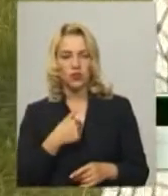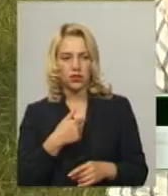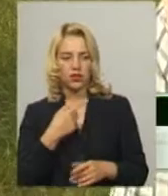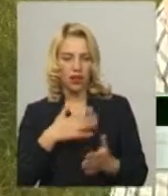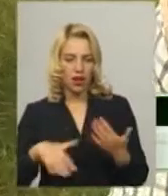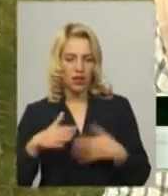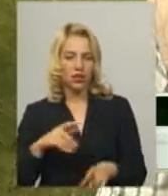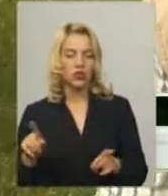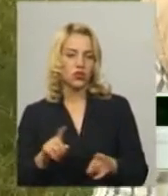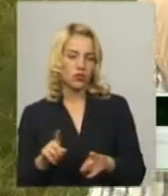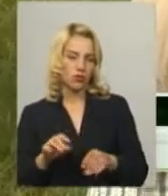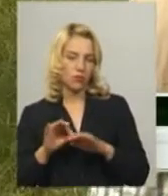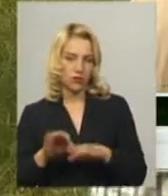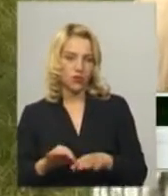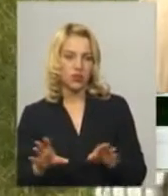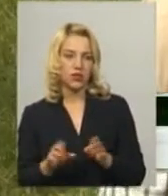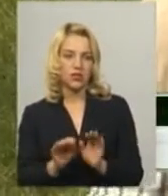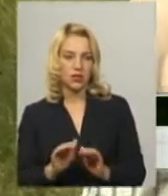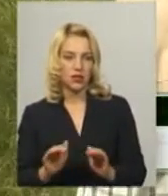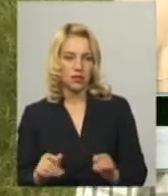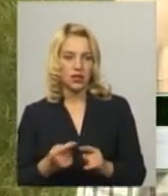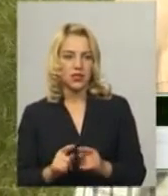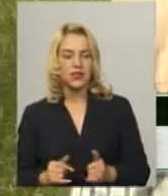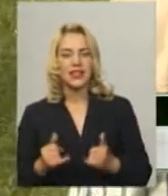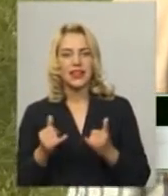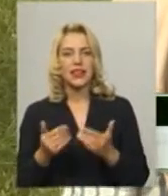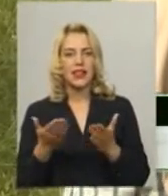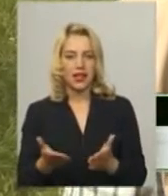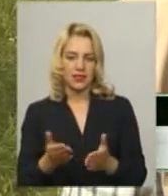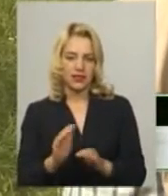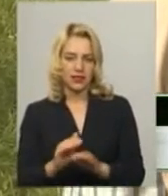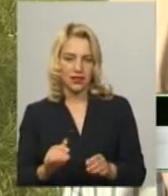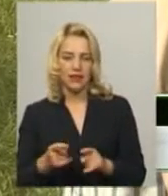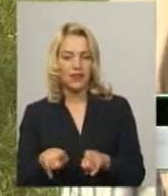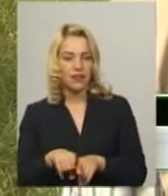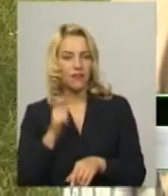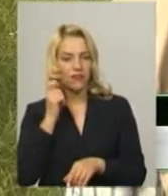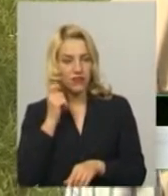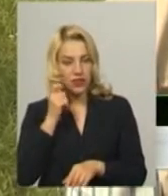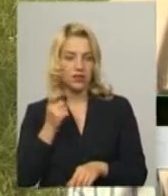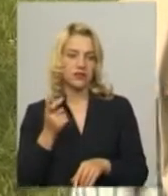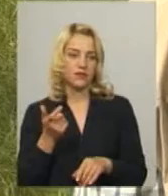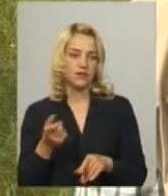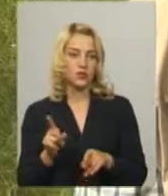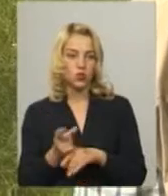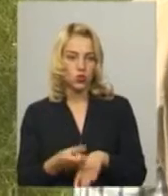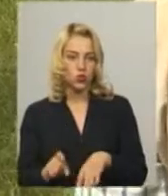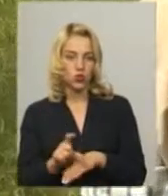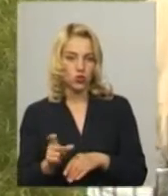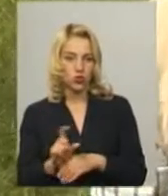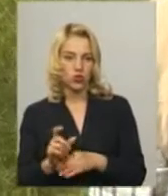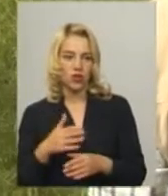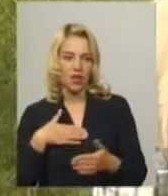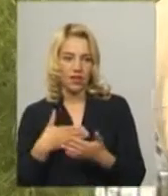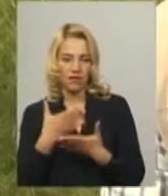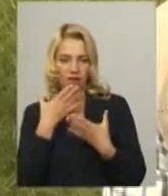це проводять от з дітьми. Це якраз для них в цьому віці дуже, дуже така